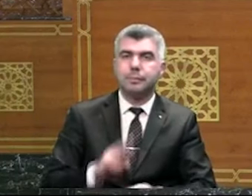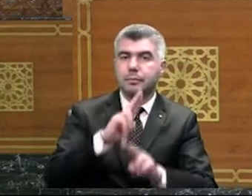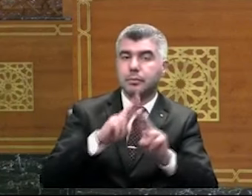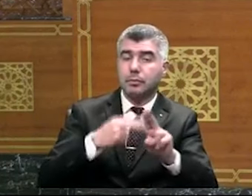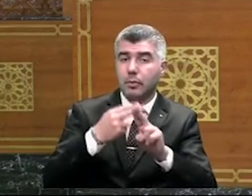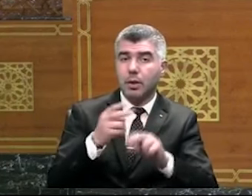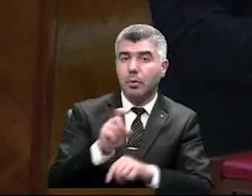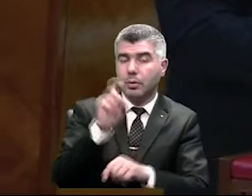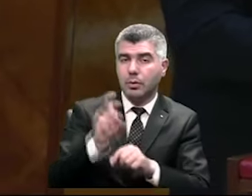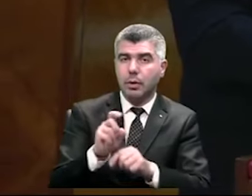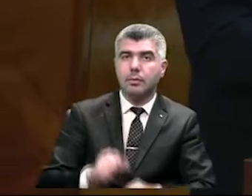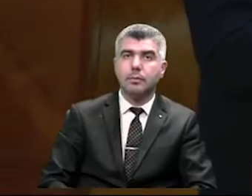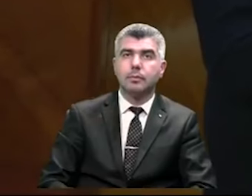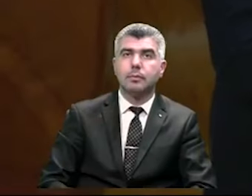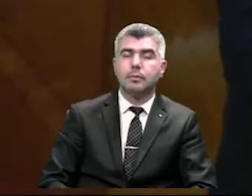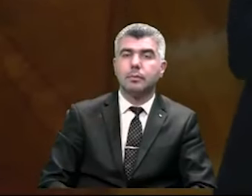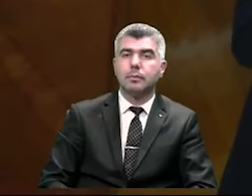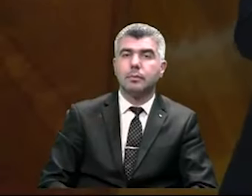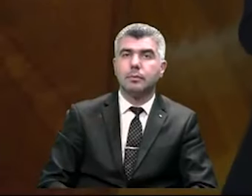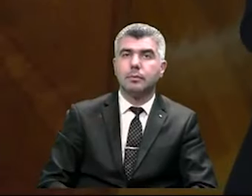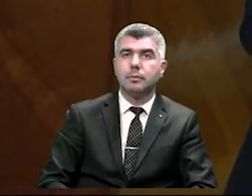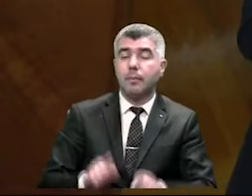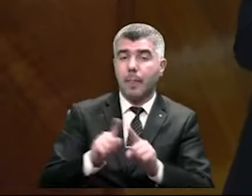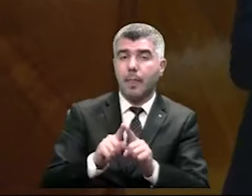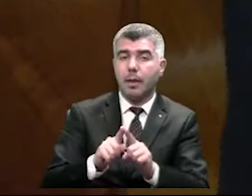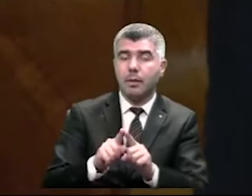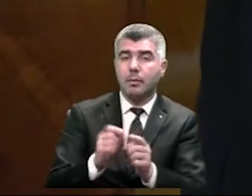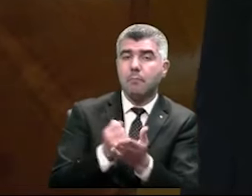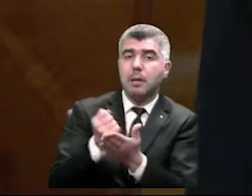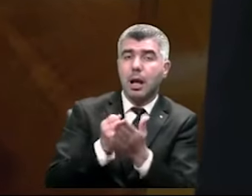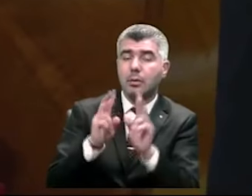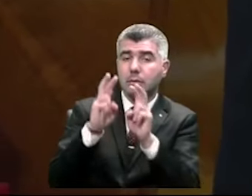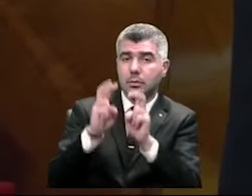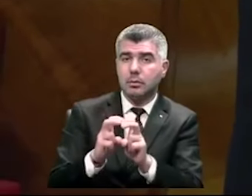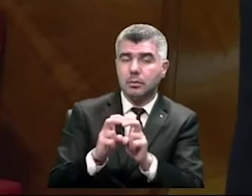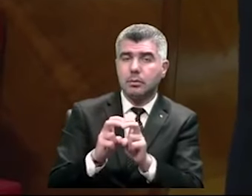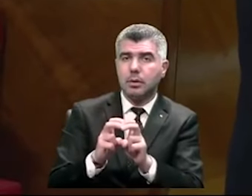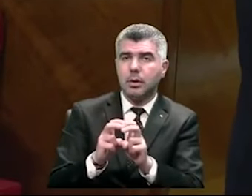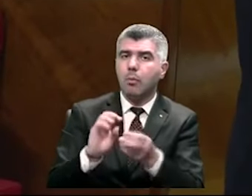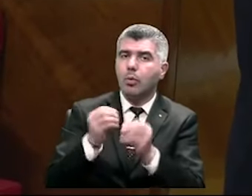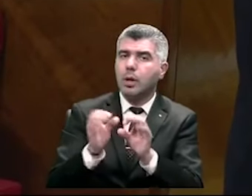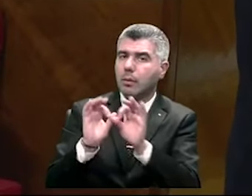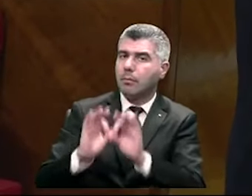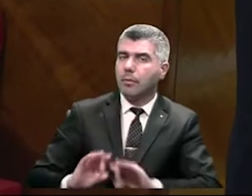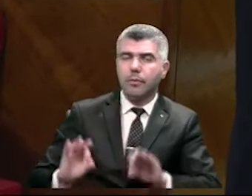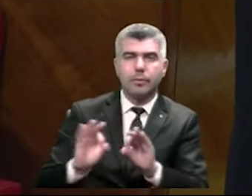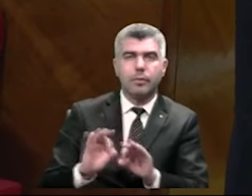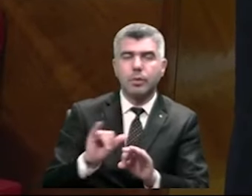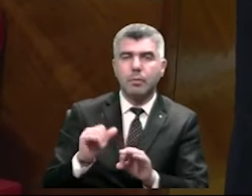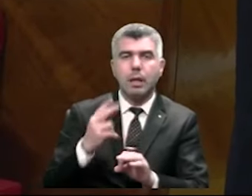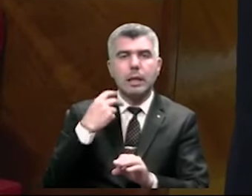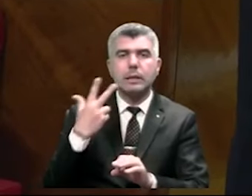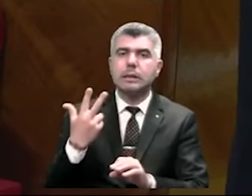سؤالكم هذا سميتو النسبه ديال الرسوب المشكل ديالها راه تحل لانه المشكل راه دام ثلاث